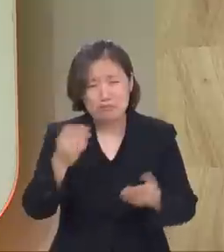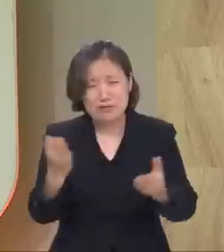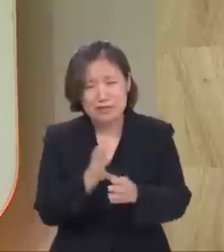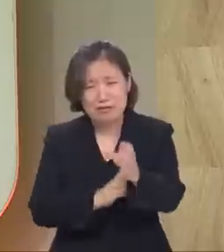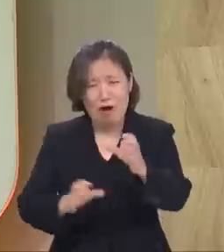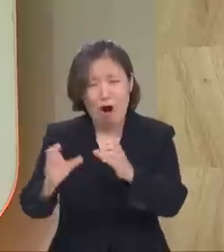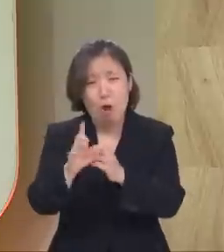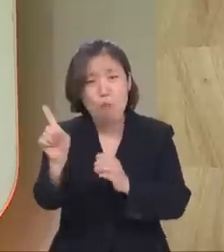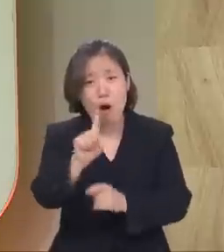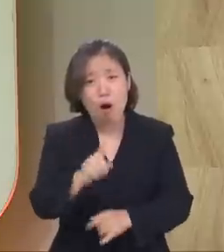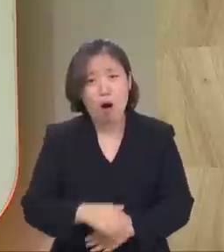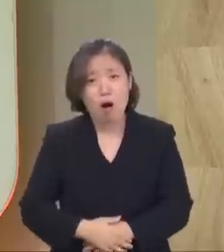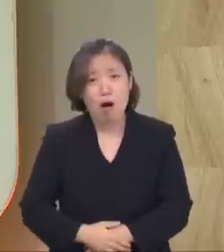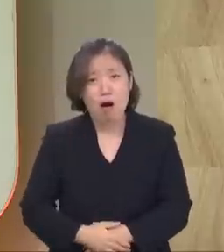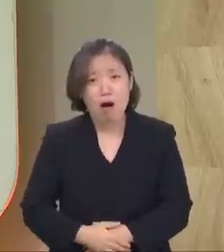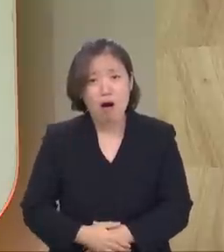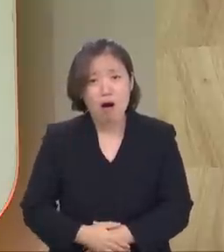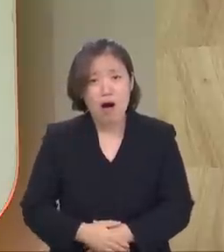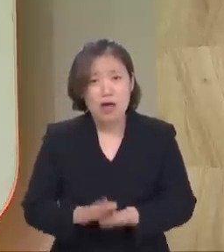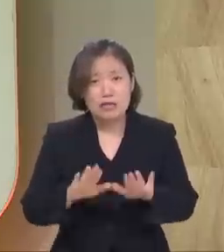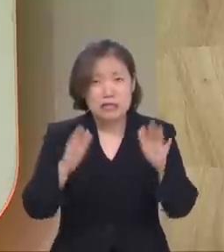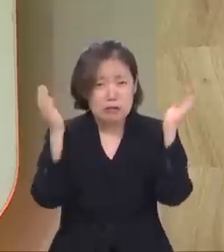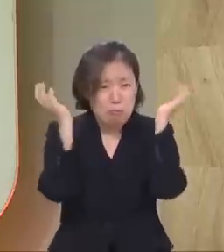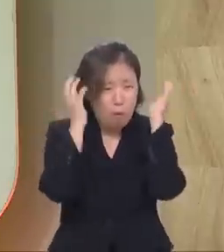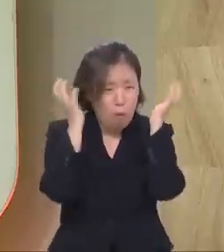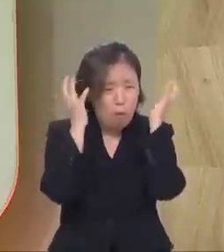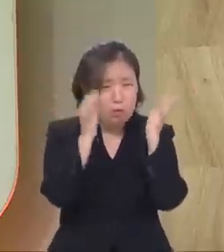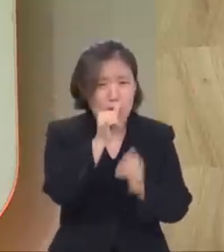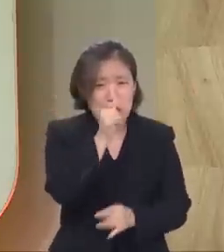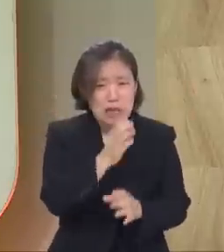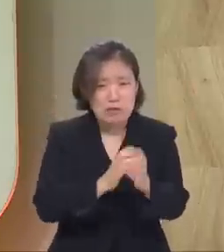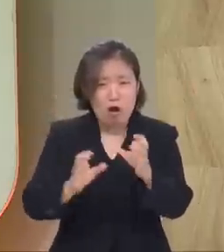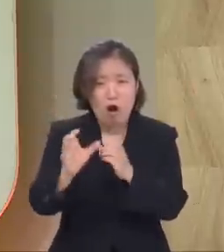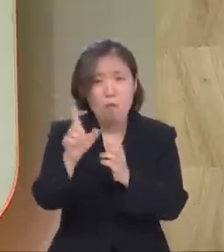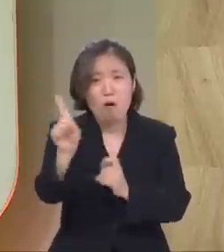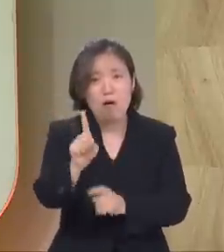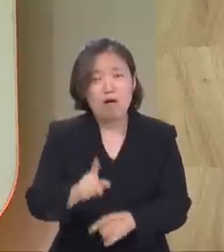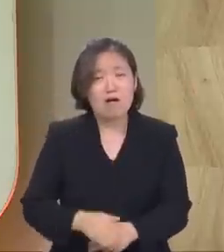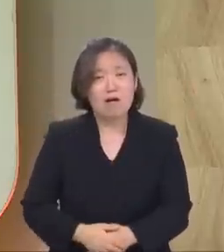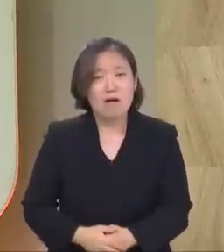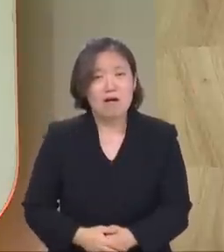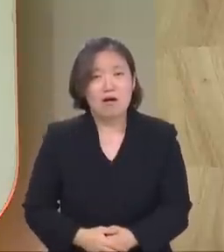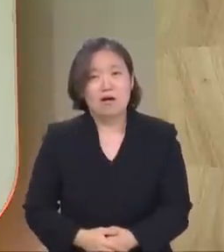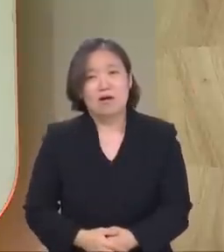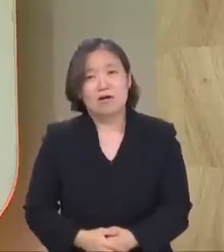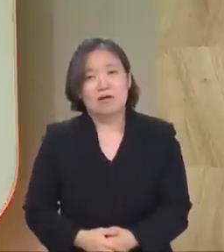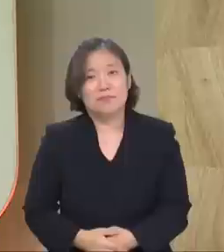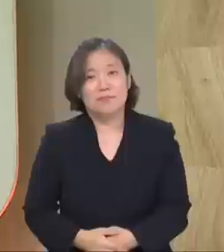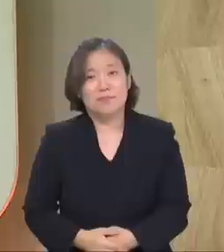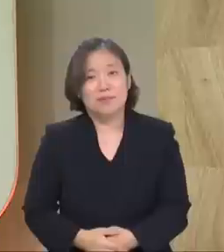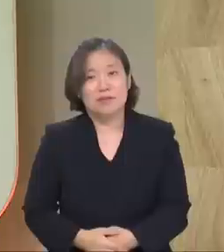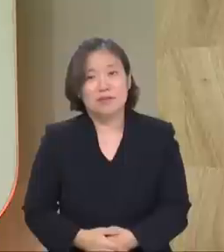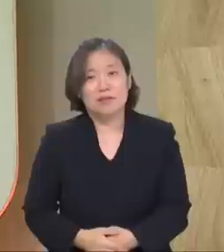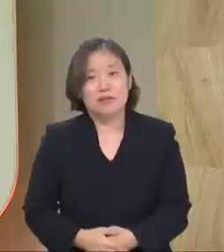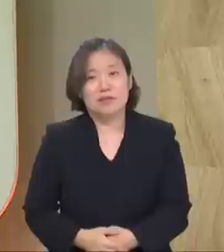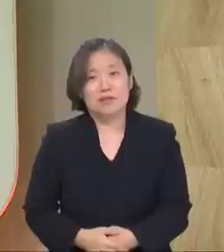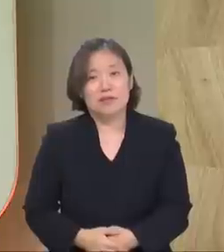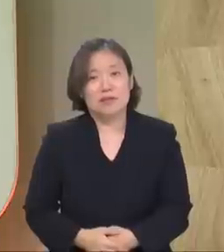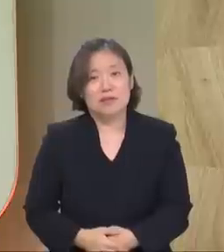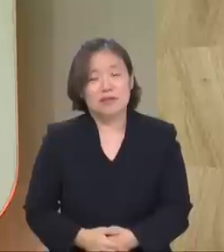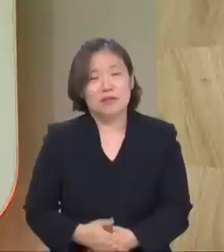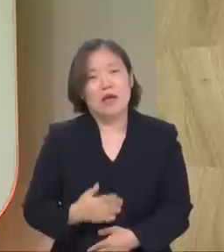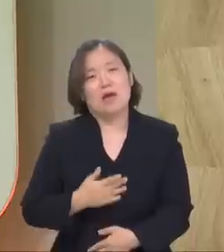가뜩이나 심란해 죽겠는데 그런 상황 속에서 아 또 연세가